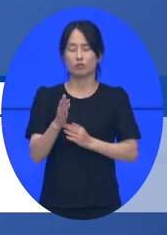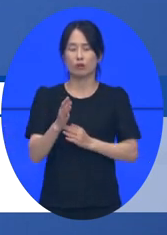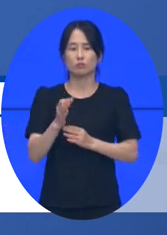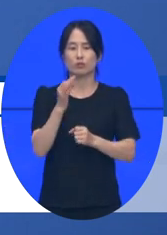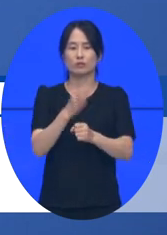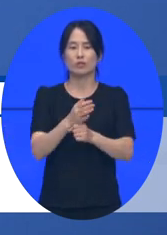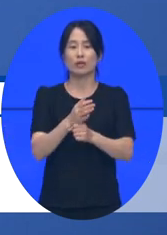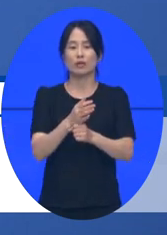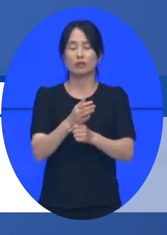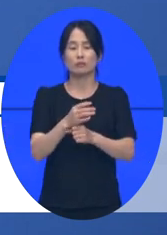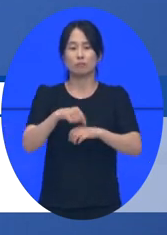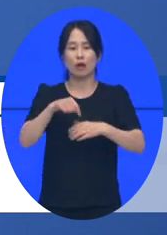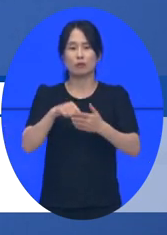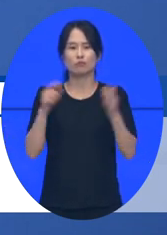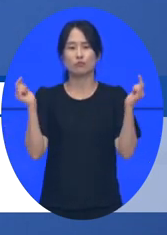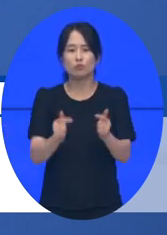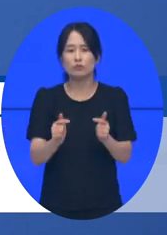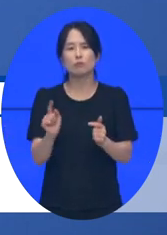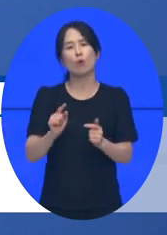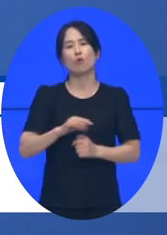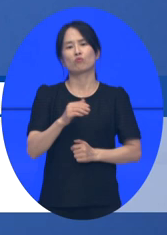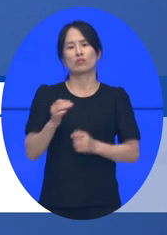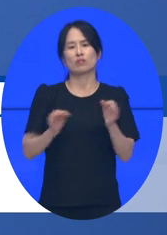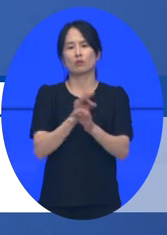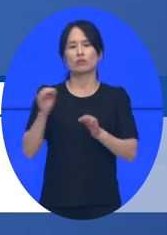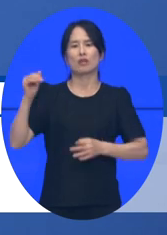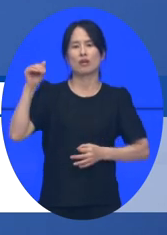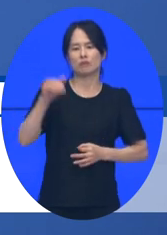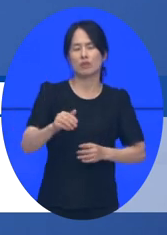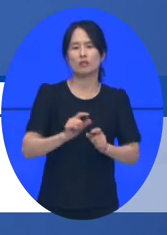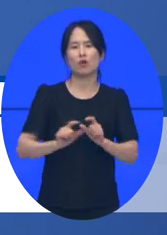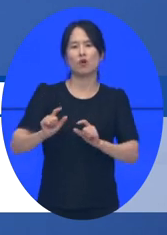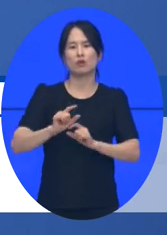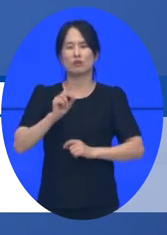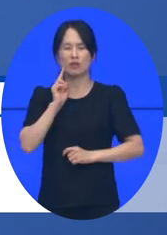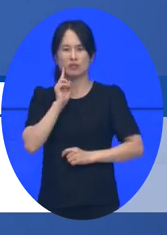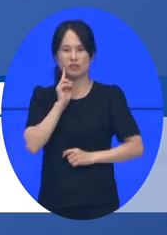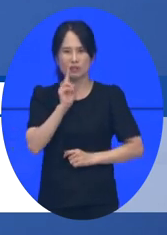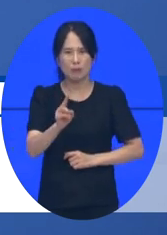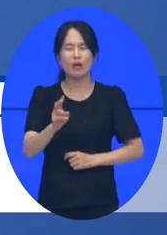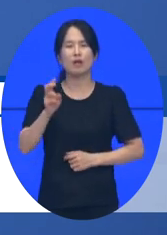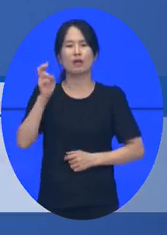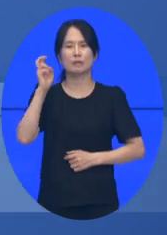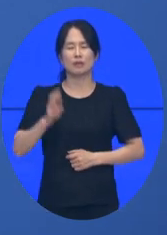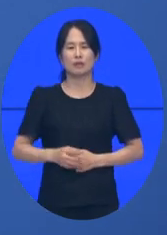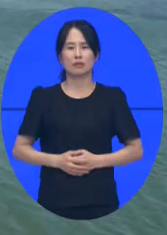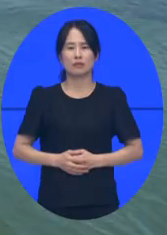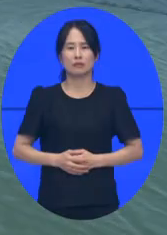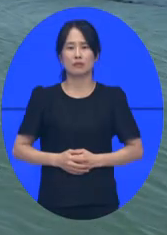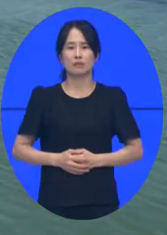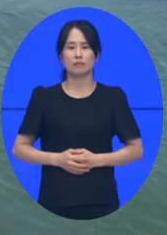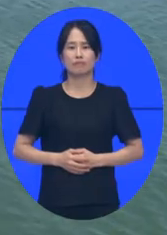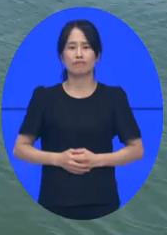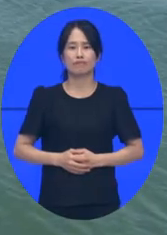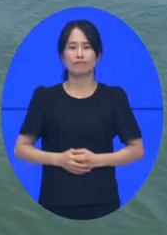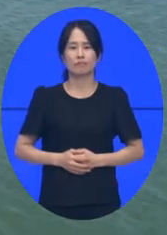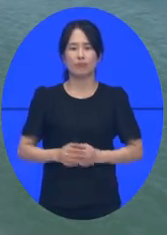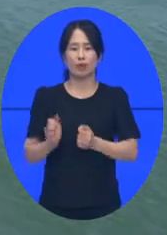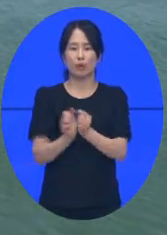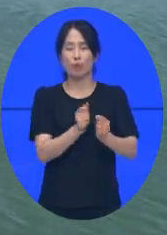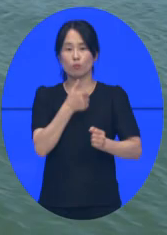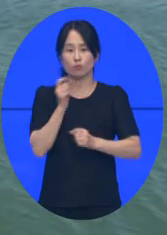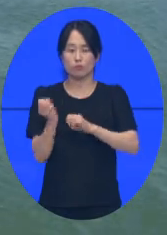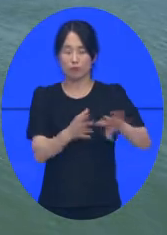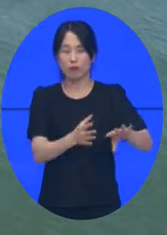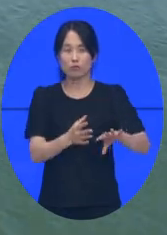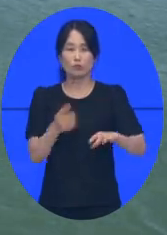소비의 급감은 우리 경제 침체를 한층 더 가중시킬 것입니다. 경도는 오염수